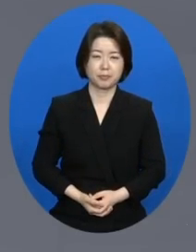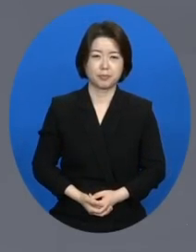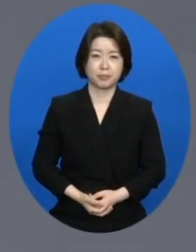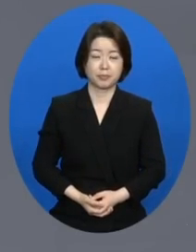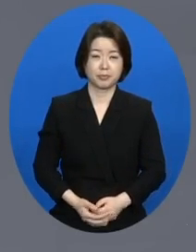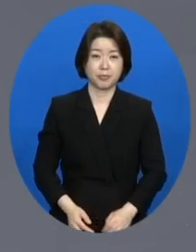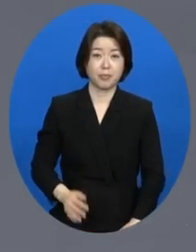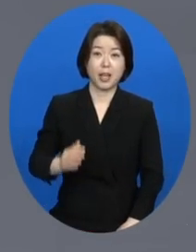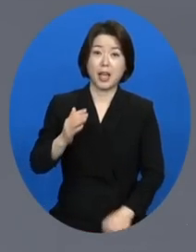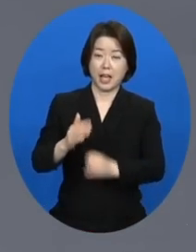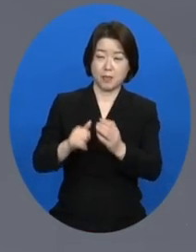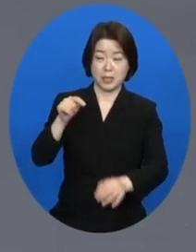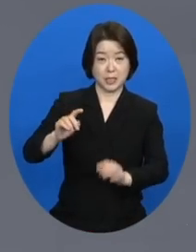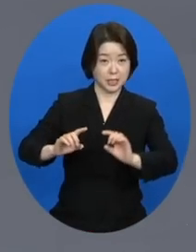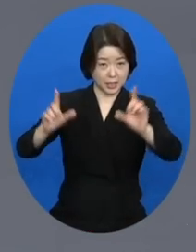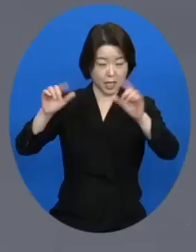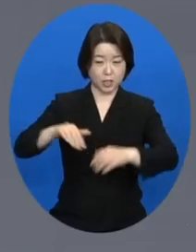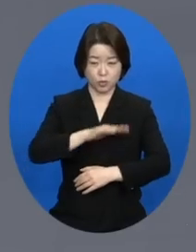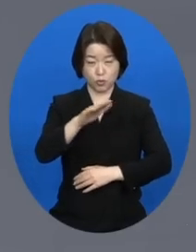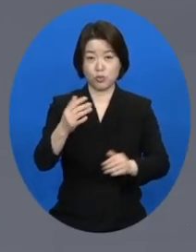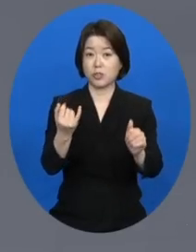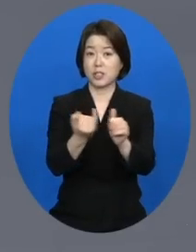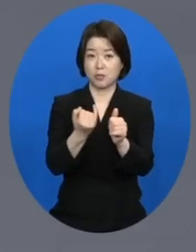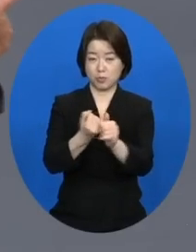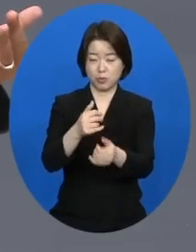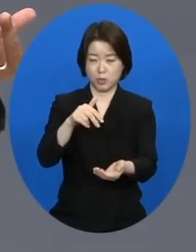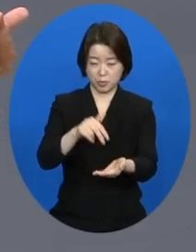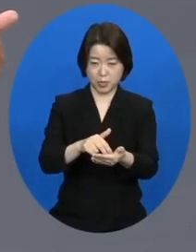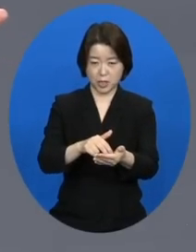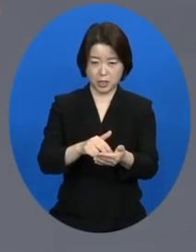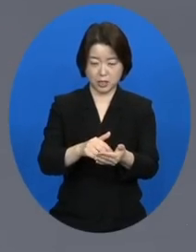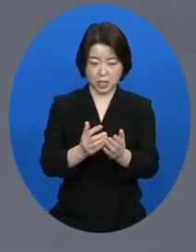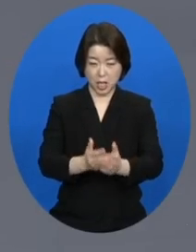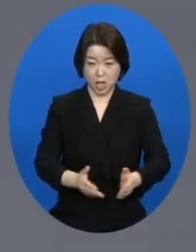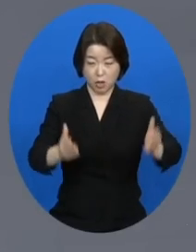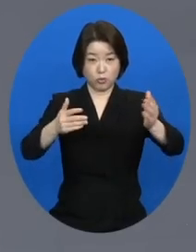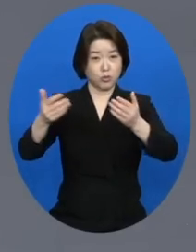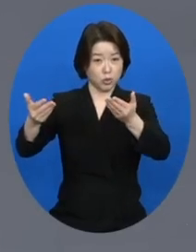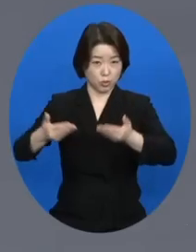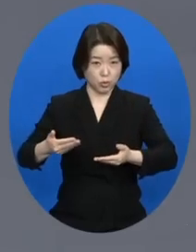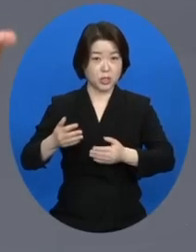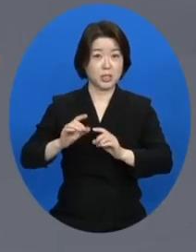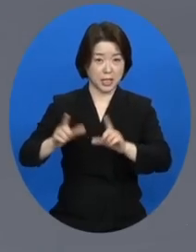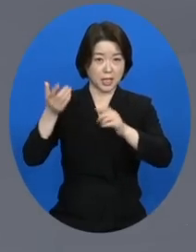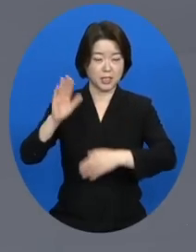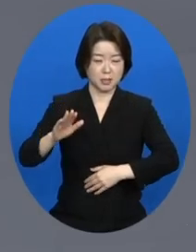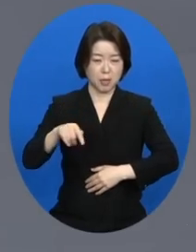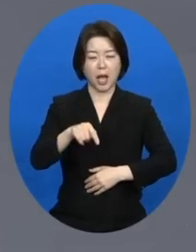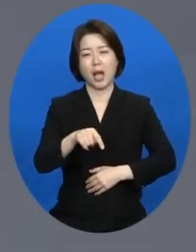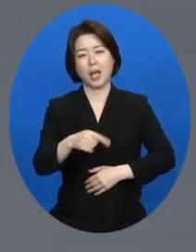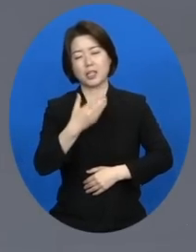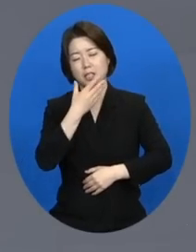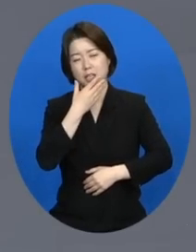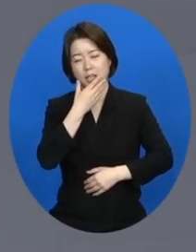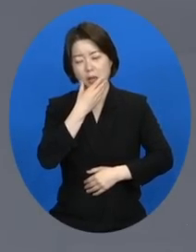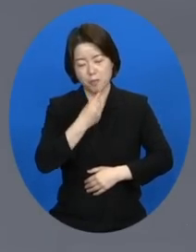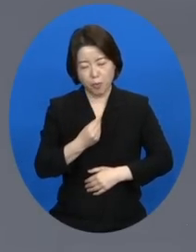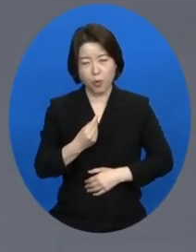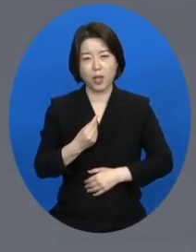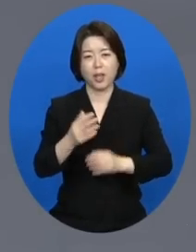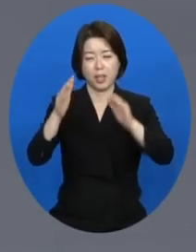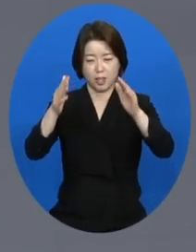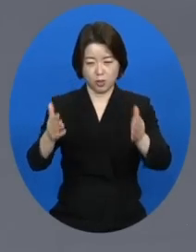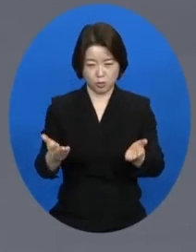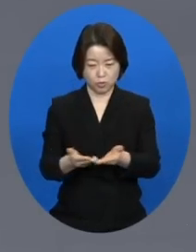그러니까 하나님 그날은 저희 부부에게 구덩이를 주신 날이긴 하지만 복의 구덩이였구나 하는 것을 알게